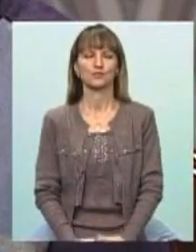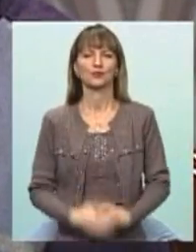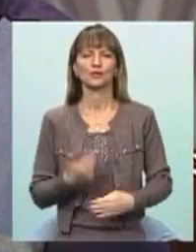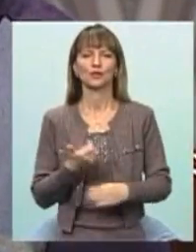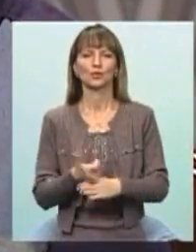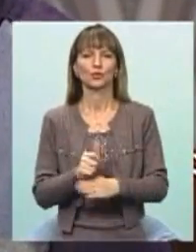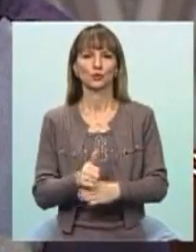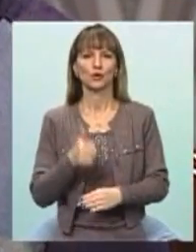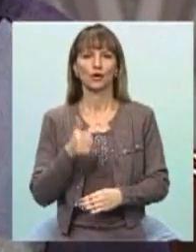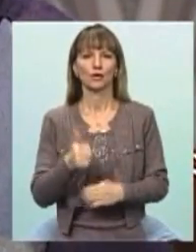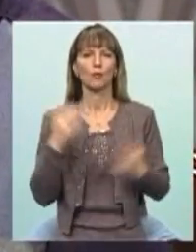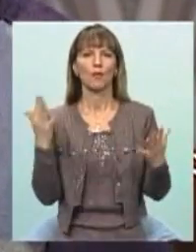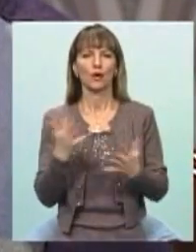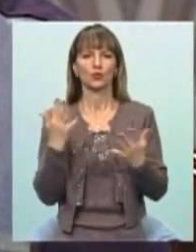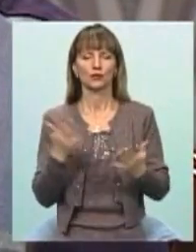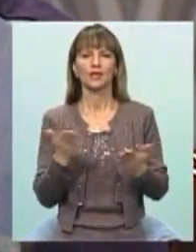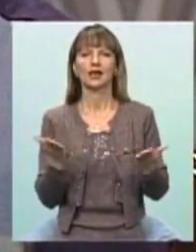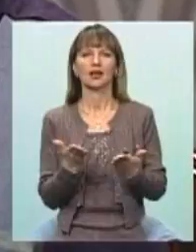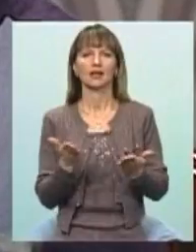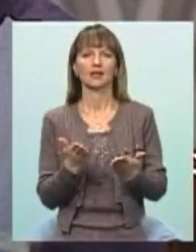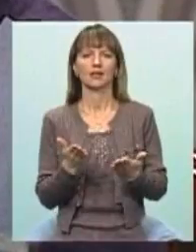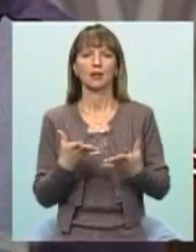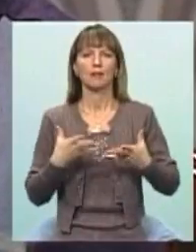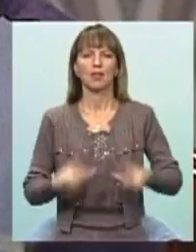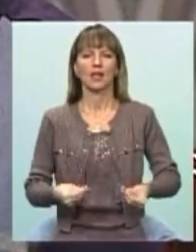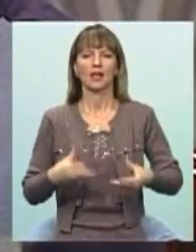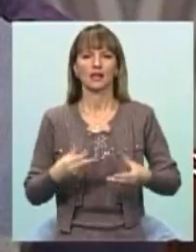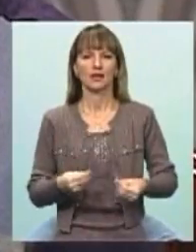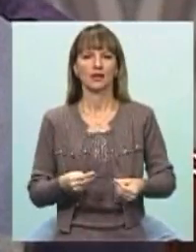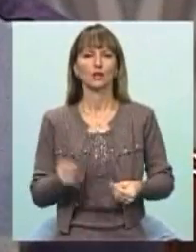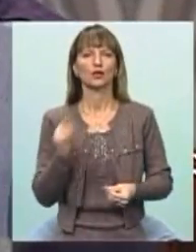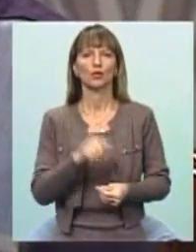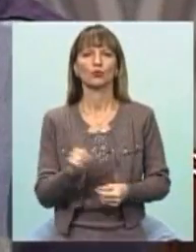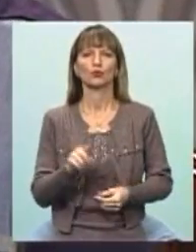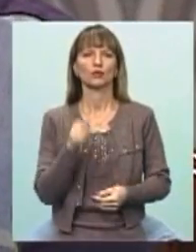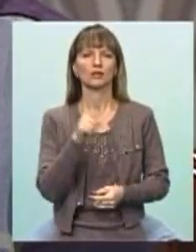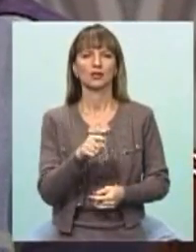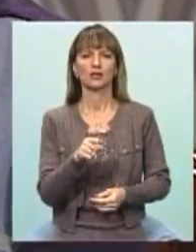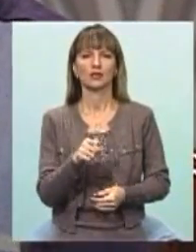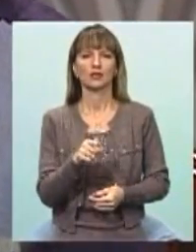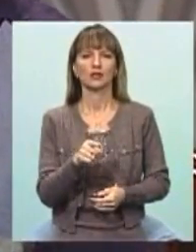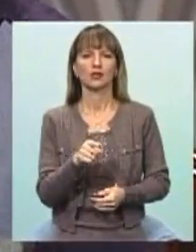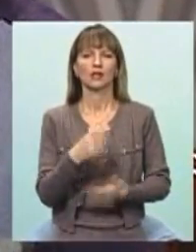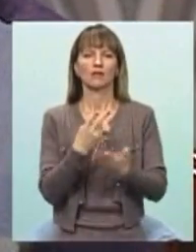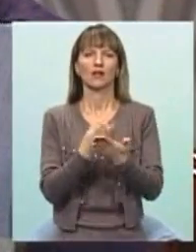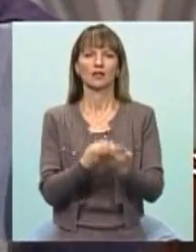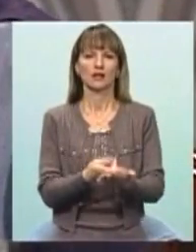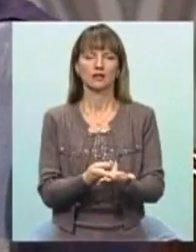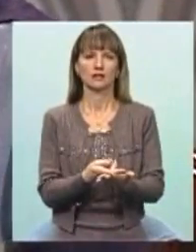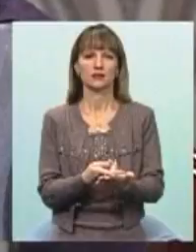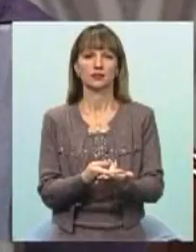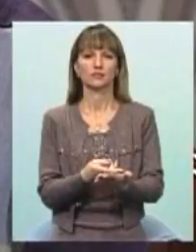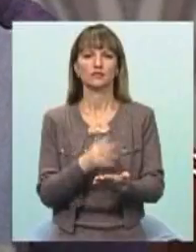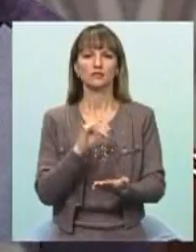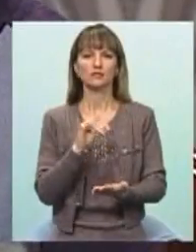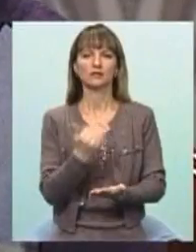Дуже хороші подушки, які м'які, тому що ти на них вкладаєшся, і